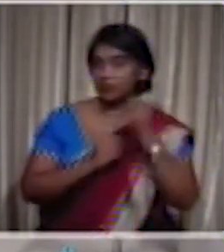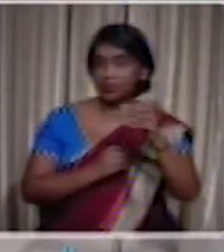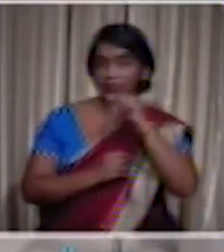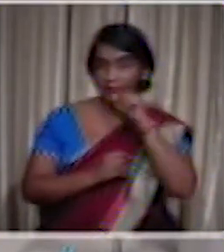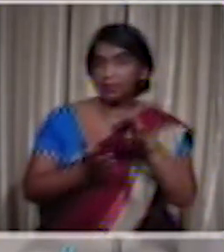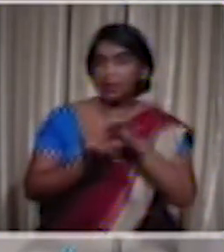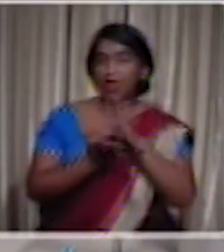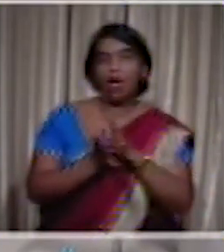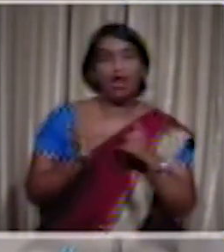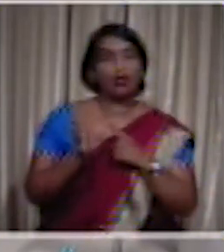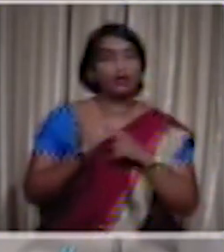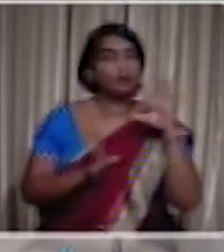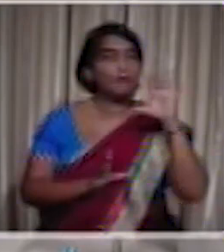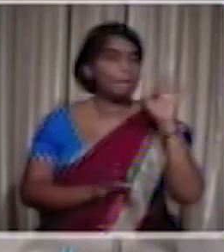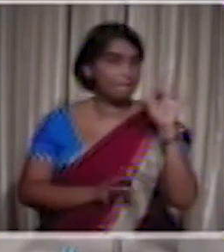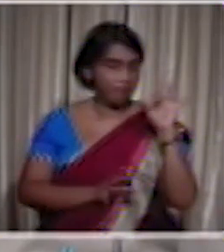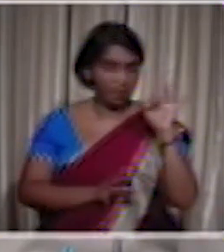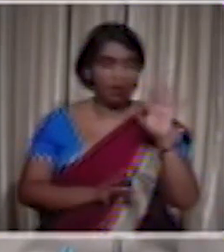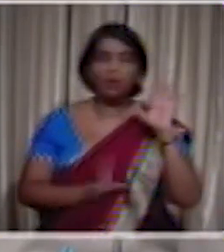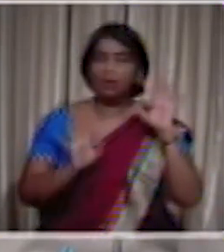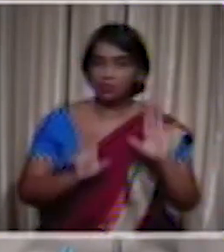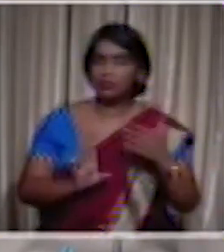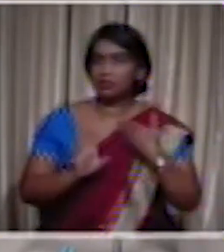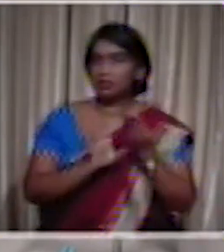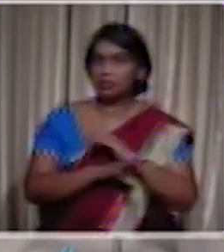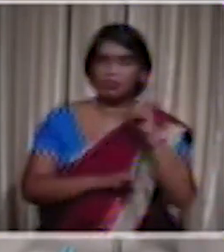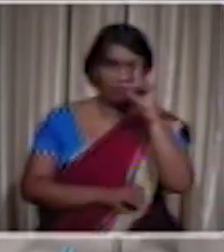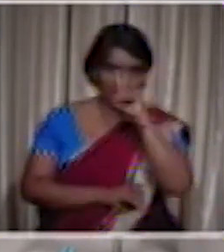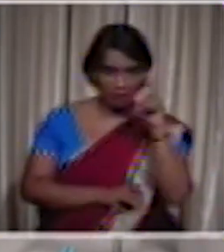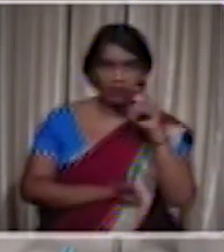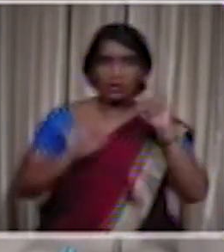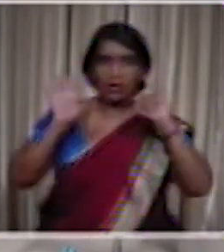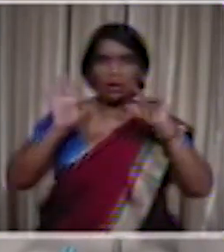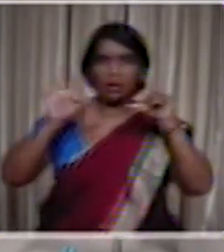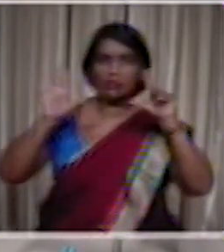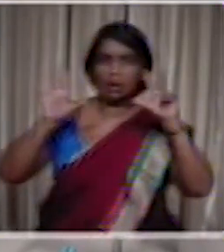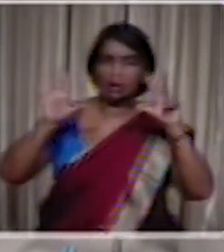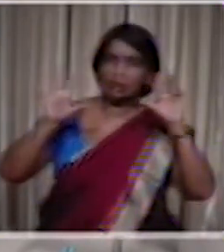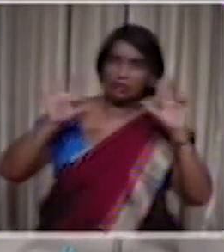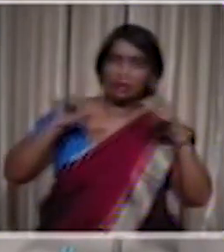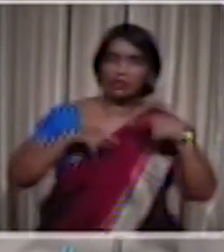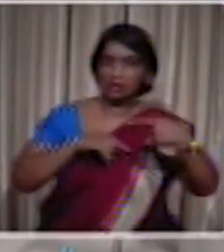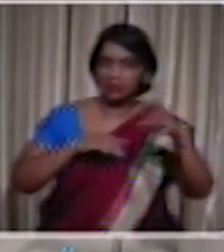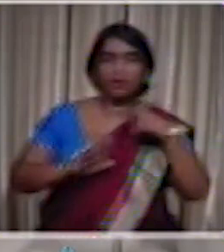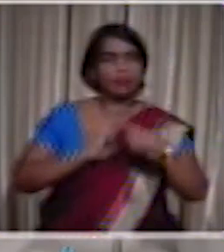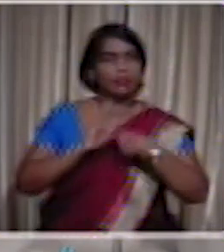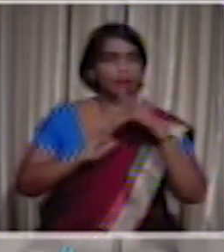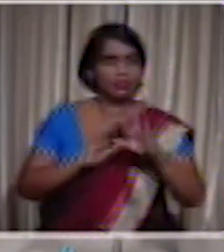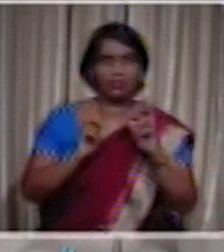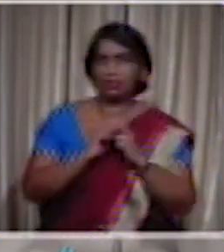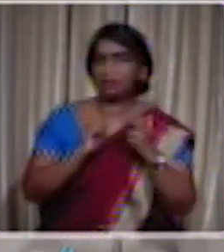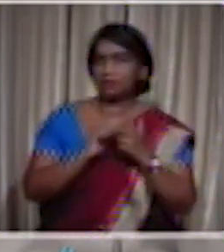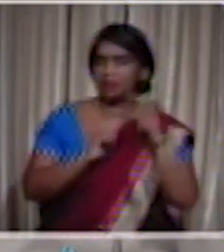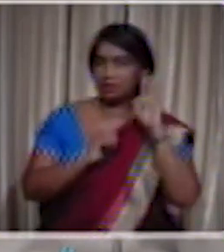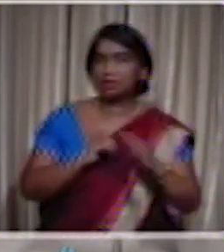තිබුණේ අපි අගෝස්තු 15 වෙනකොට නමුත් පසුගිය මාසේ 6 7 8 9 දිනවල රටේ පැවතිච්ච නොසන්සුන්තාවය